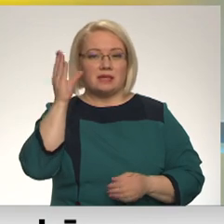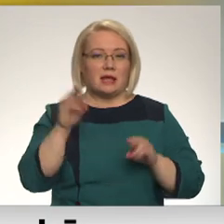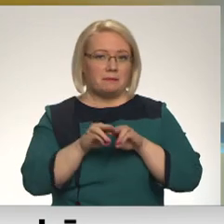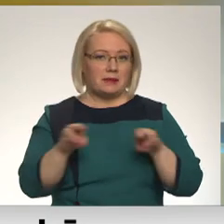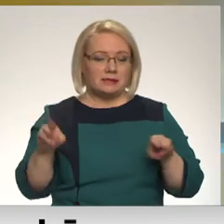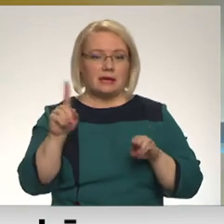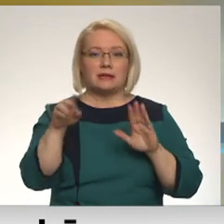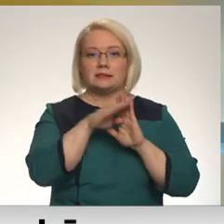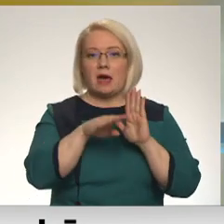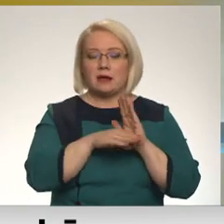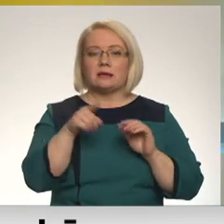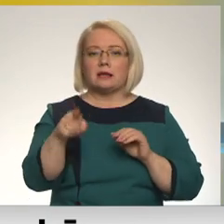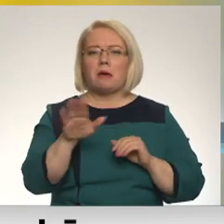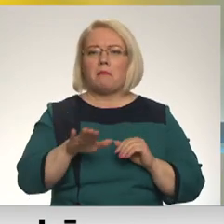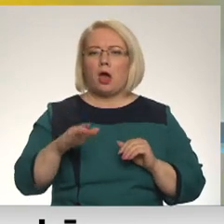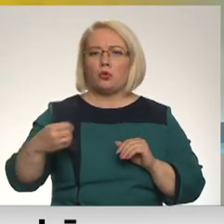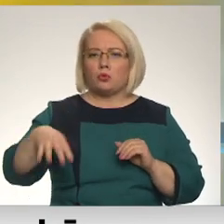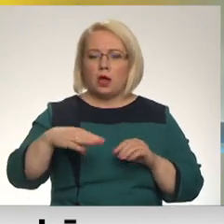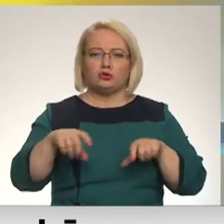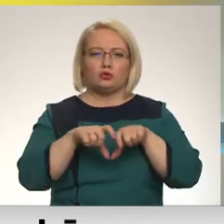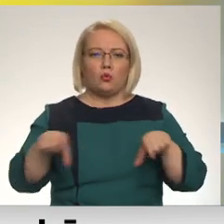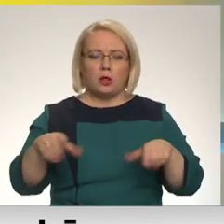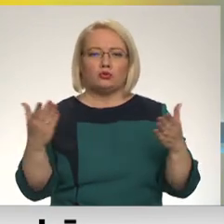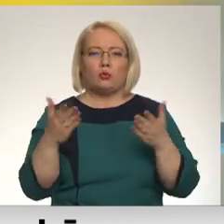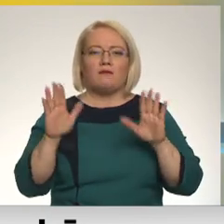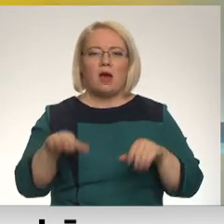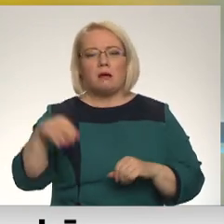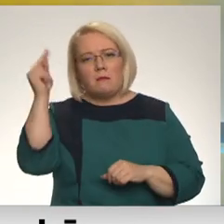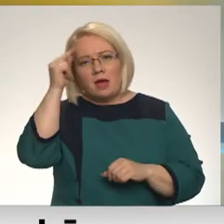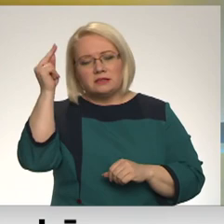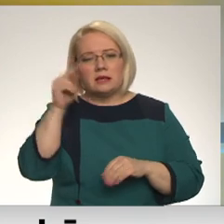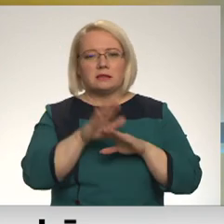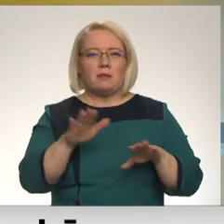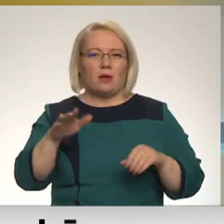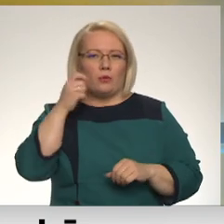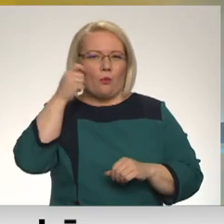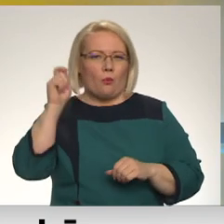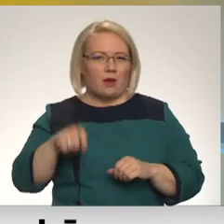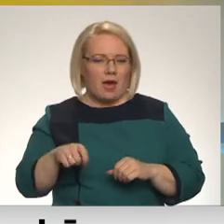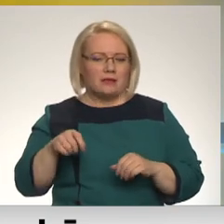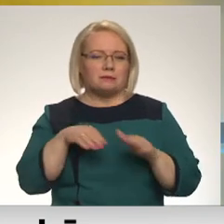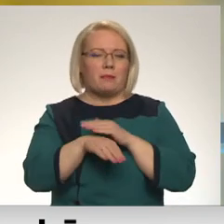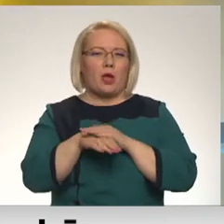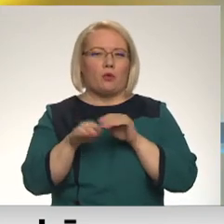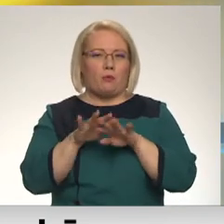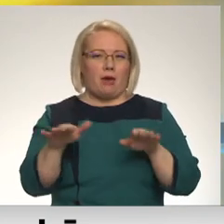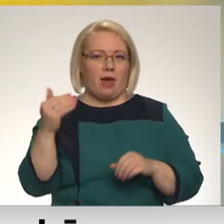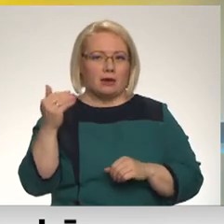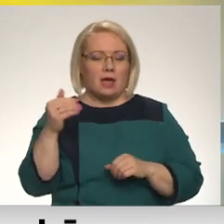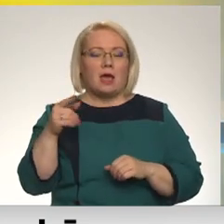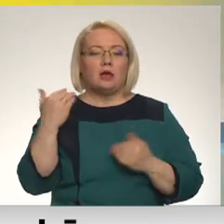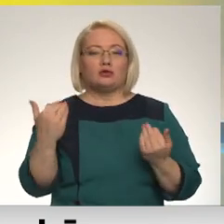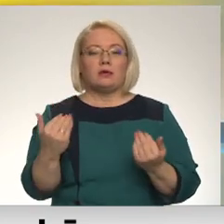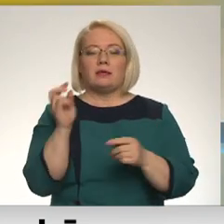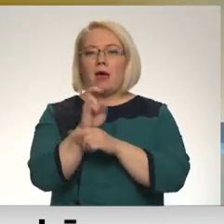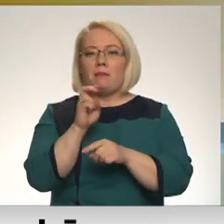top saraksts ar tiem bērndārziem un skolām, kurās varētu mācīties no Ukrainas atbraukušo bēgļu bērni. Šodien apmeklējot